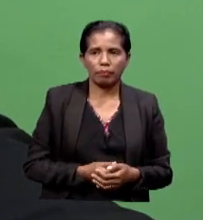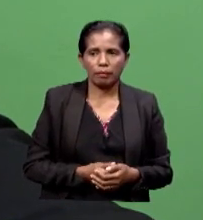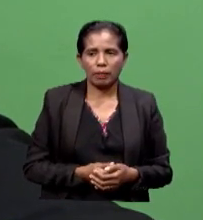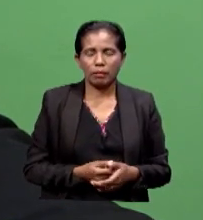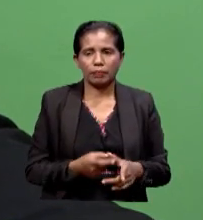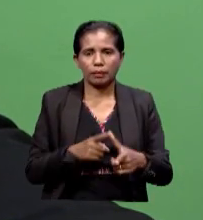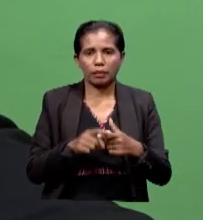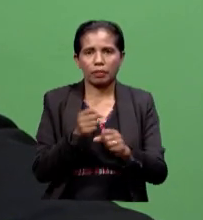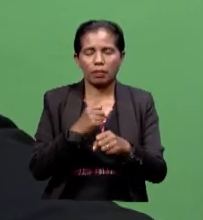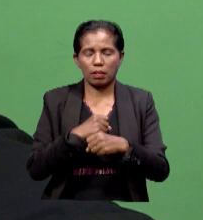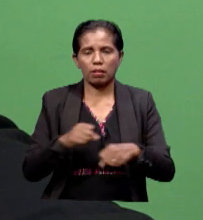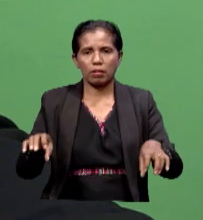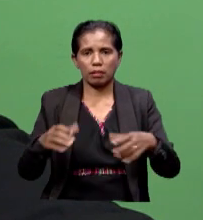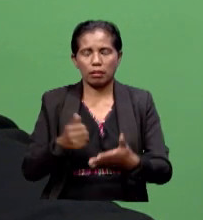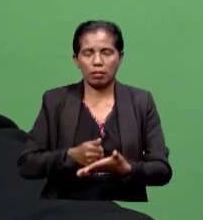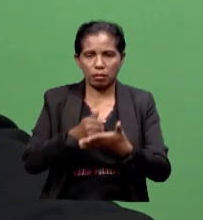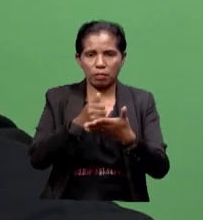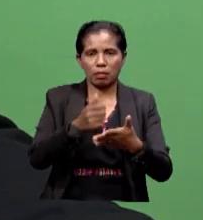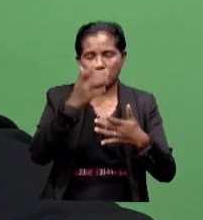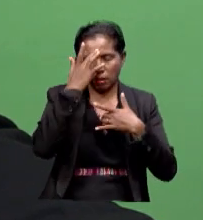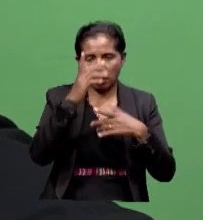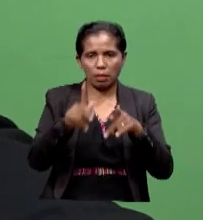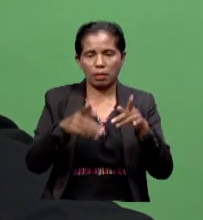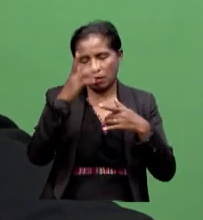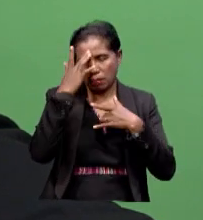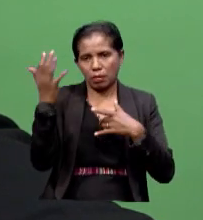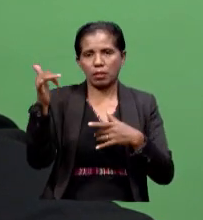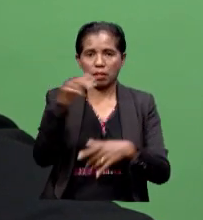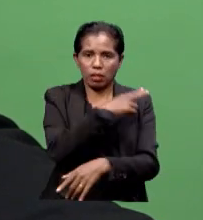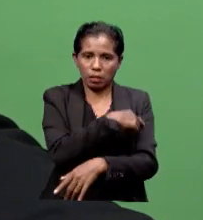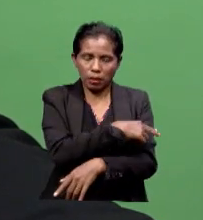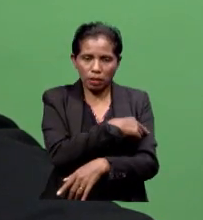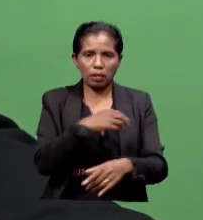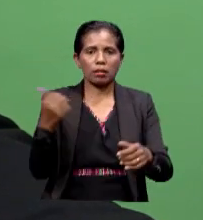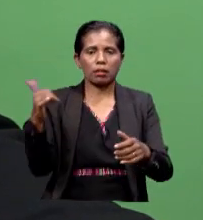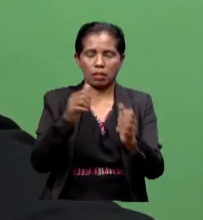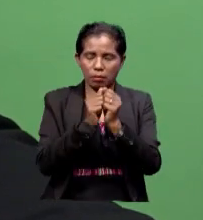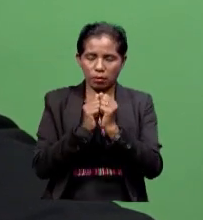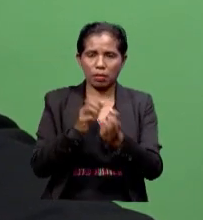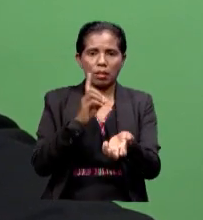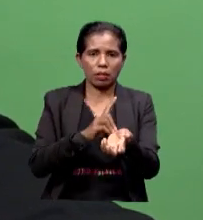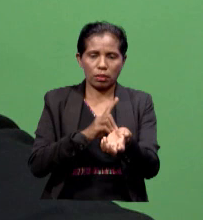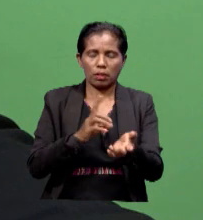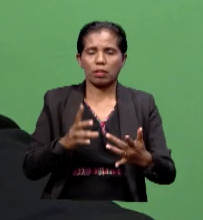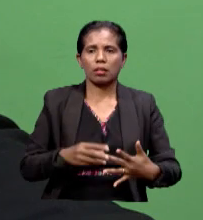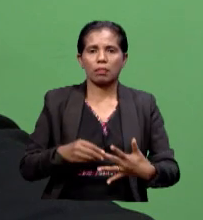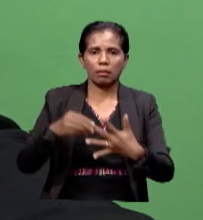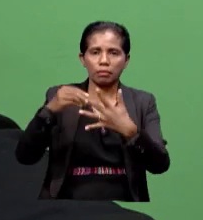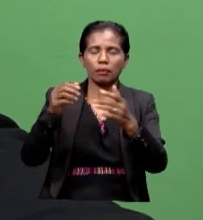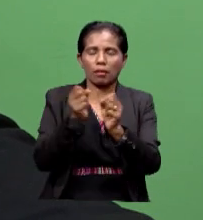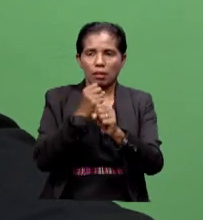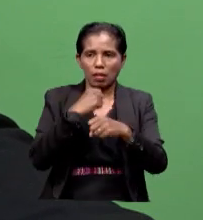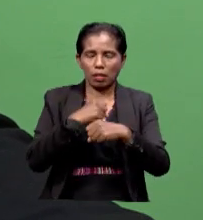ala o servisu atendimento mora sira ya surgeon no mos ya obstetri sira mutu ko medic specialista sira neme mak durante ala